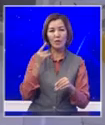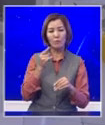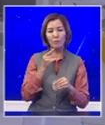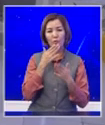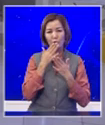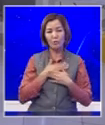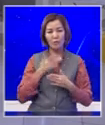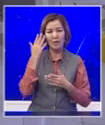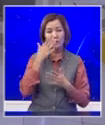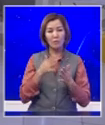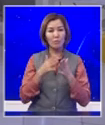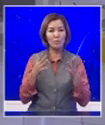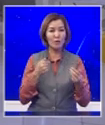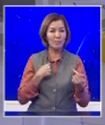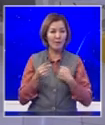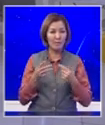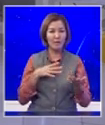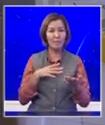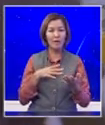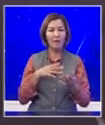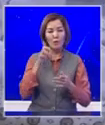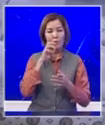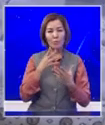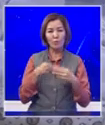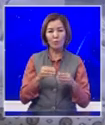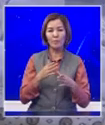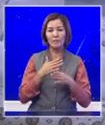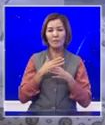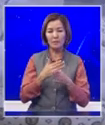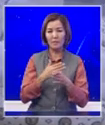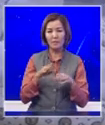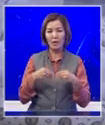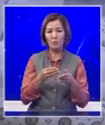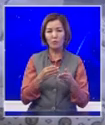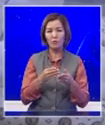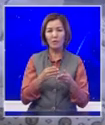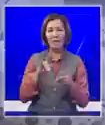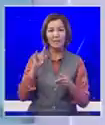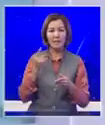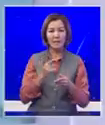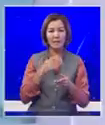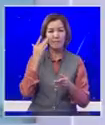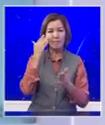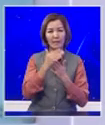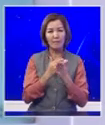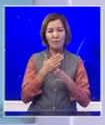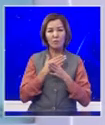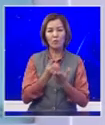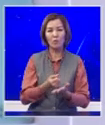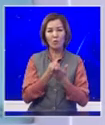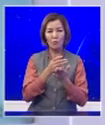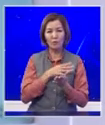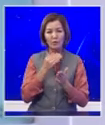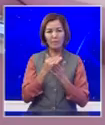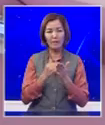үлкен қасірет. Үкімет бұл отбасыларға үміт сыйлау үшін аңсаған сәби бағдарламасы арқылы қолдау көрсетуде. Елімізде осы бағдарлама